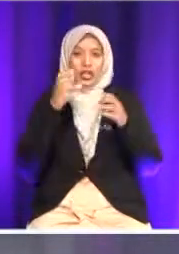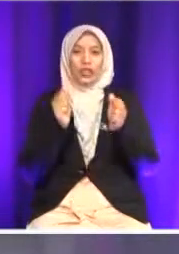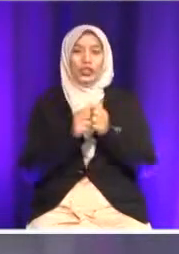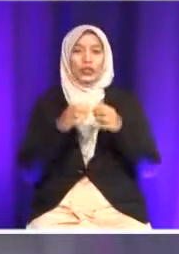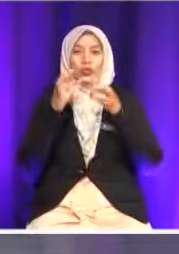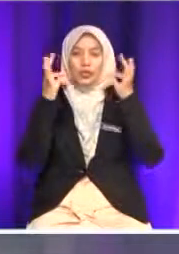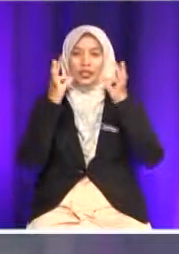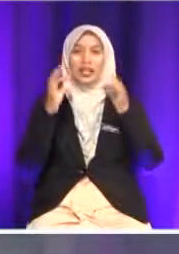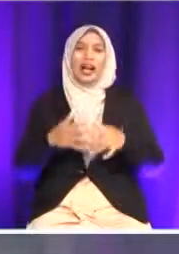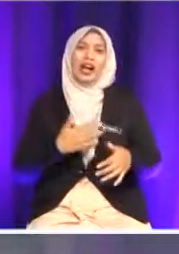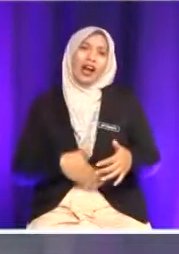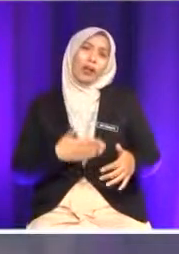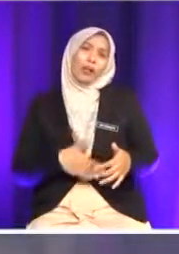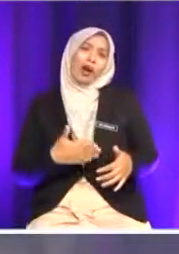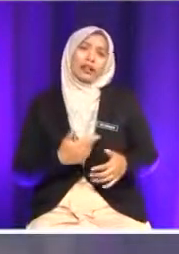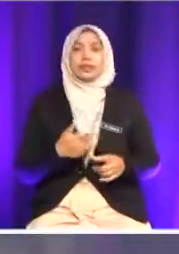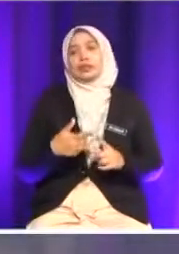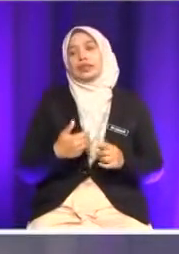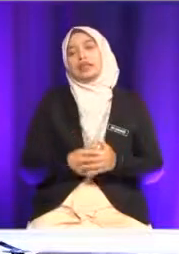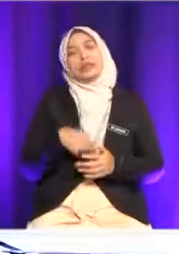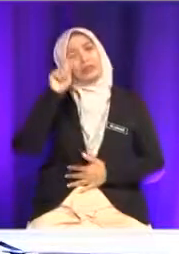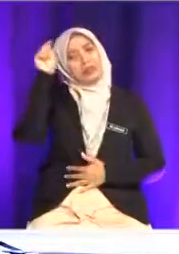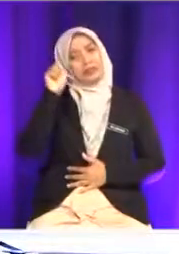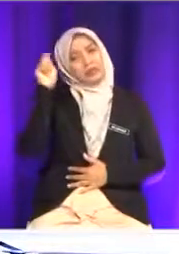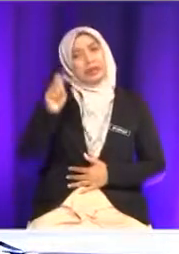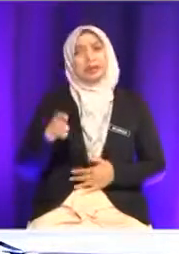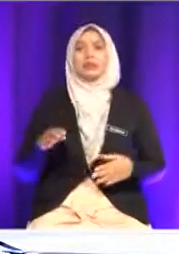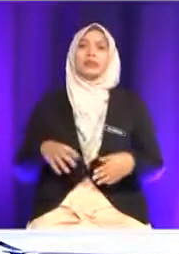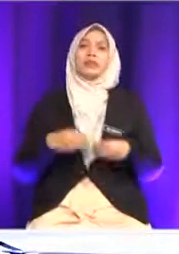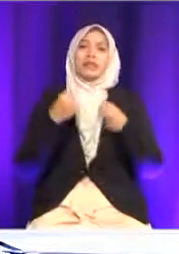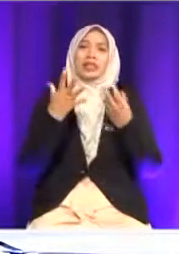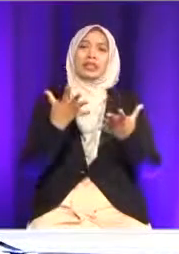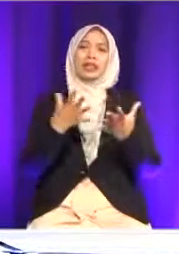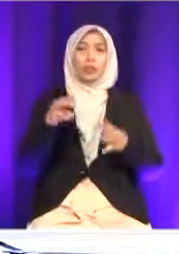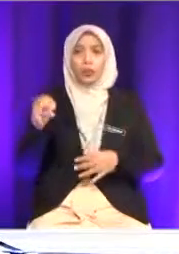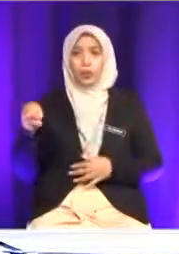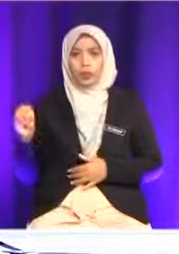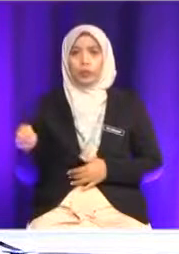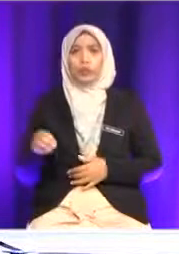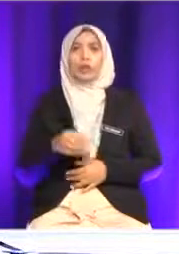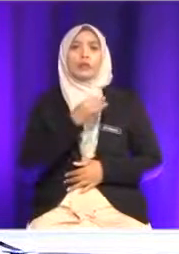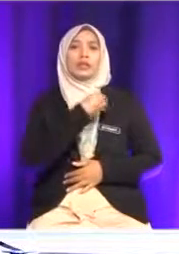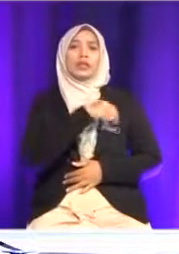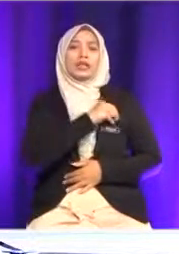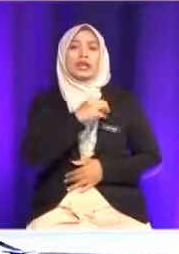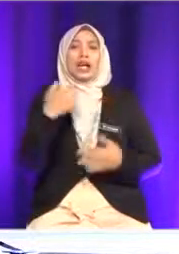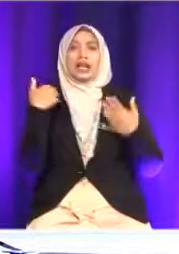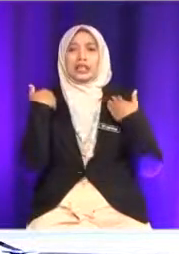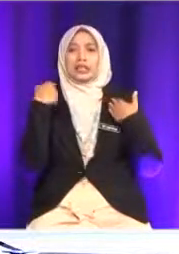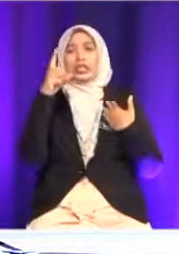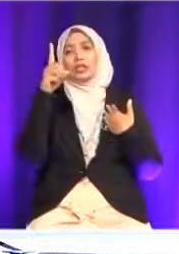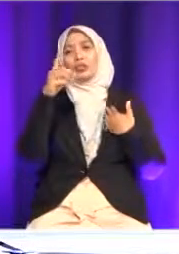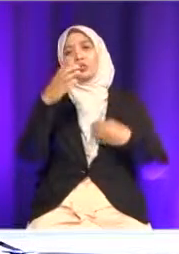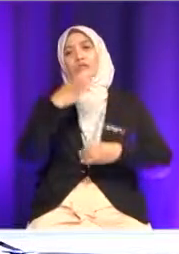realistik Baiklah Cikgu saya nah itu tanya-tanya kebanyakan murid kita disebutkan tadi kebanyakan kepada mereka hanya ada satu saja